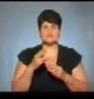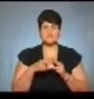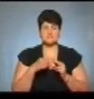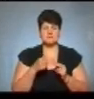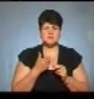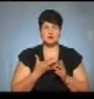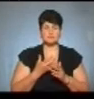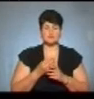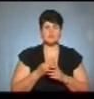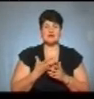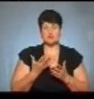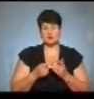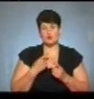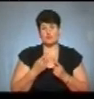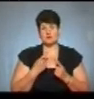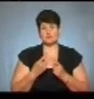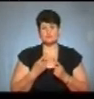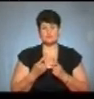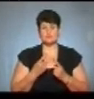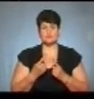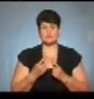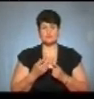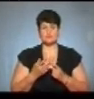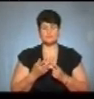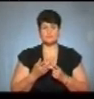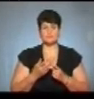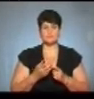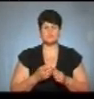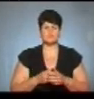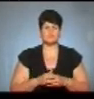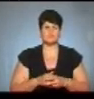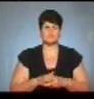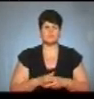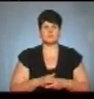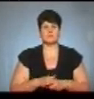Якщо мова йде про оплату за житло... Платили на пошті до 20 числа?